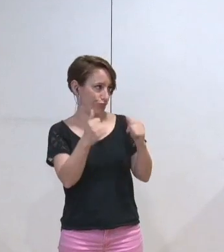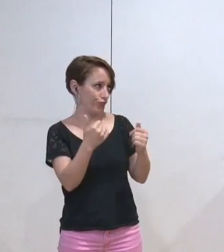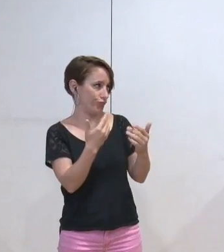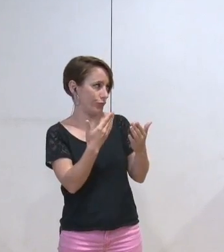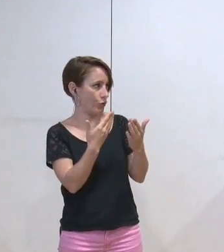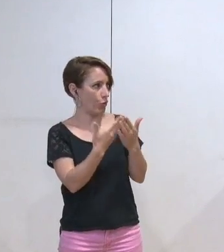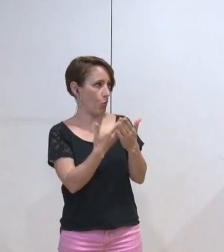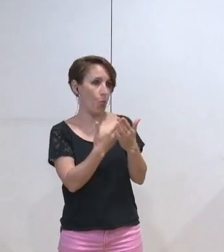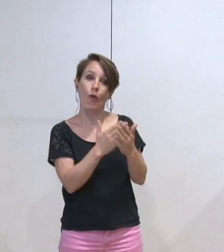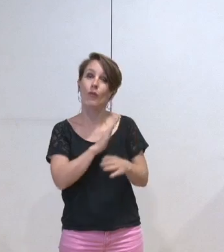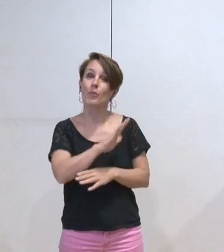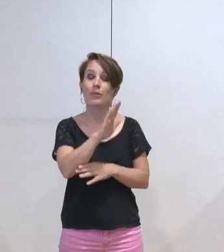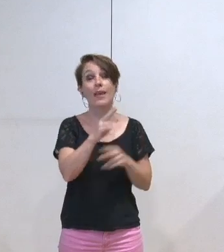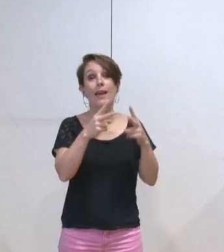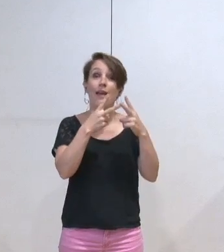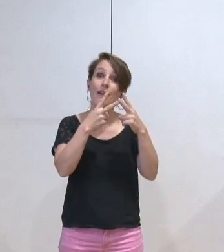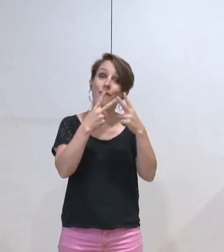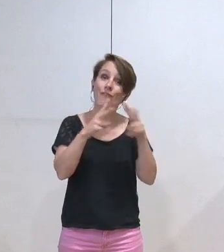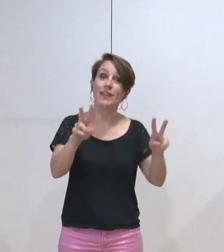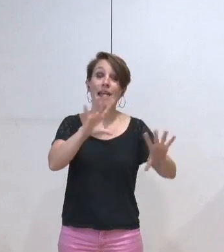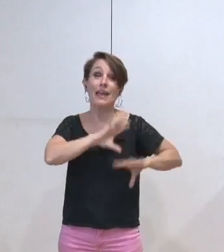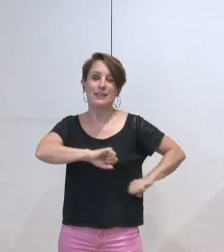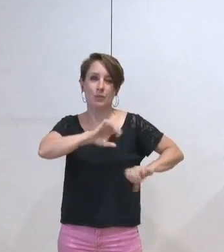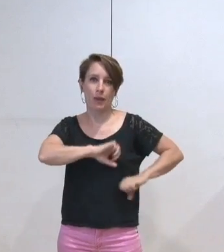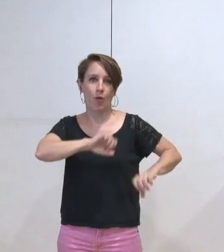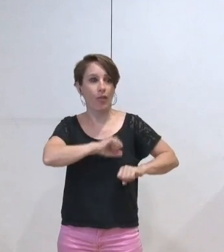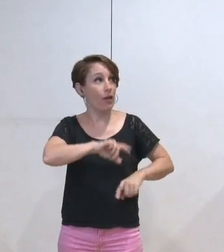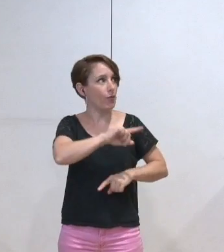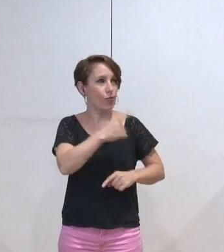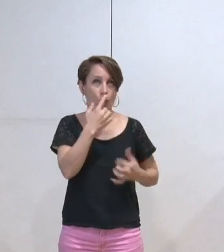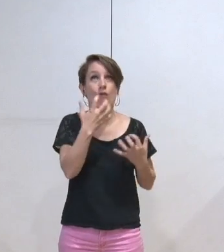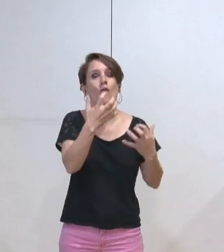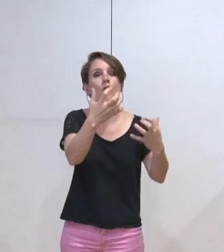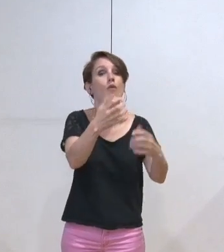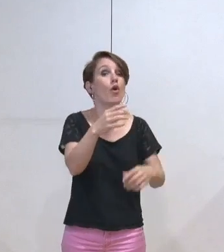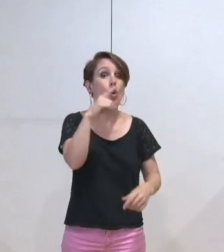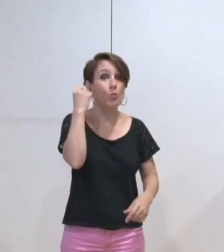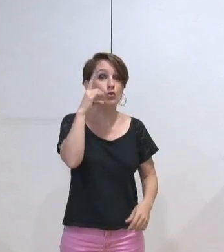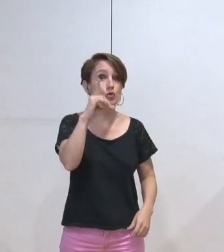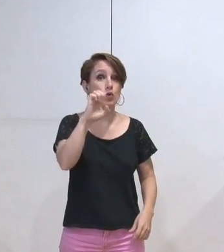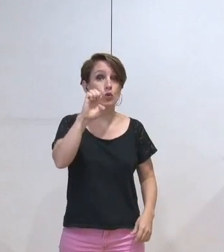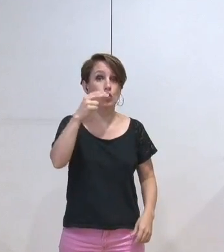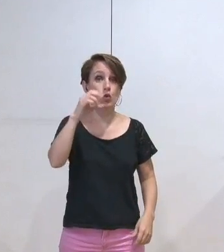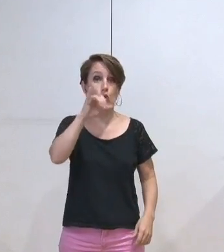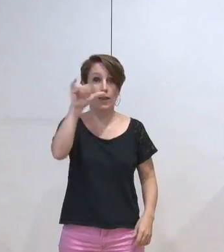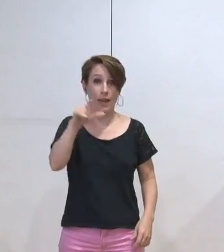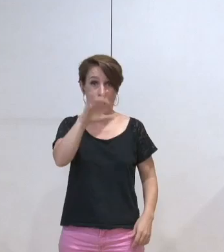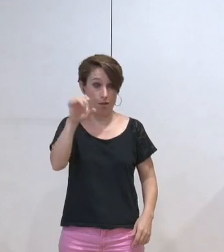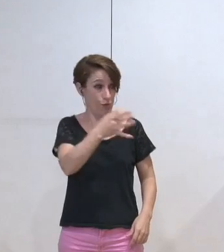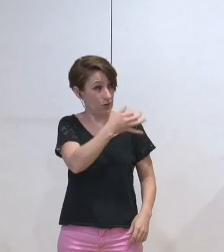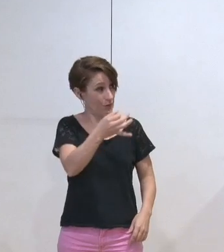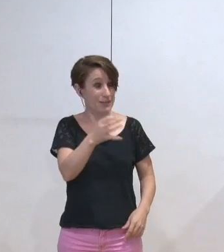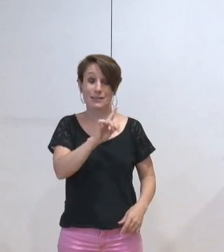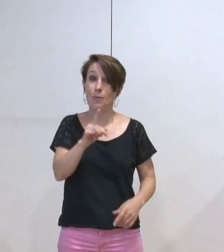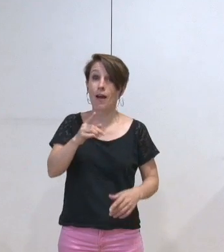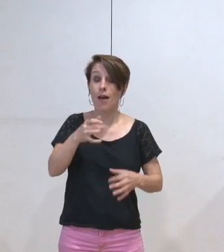la ville expérimentale que vous appelez de vous vux vous l'avez d'ailleurs dit tout à l'heure monsieur desnoyel en disant que ce n'est pas forcément une démarche juridique et que c'est